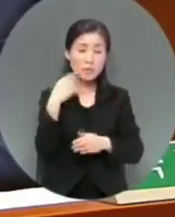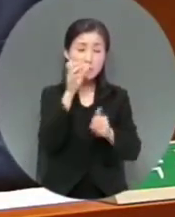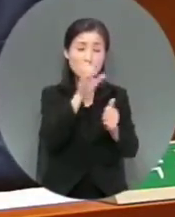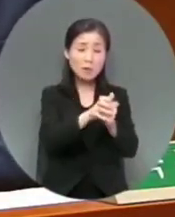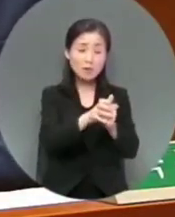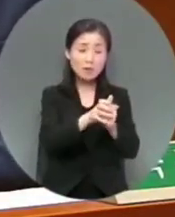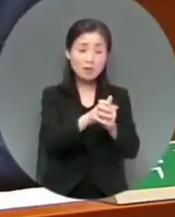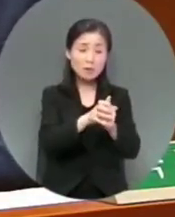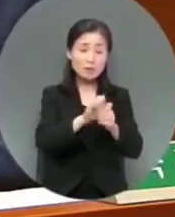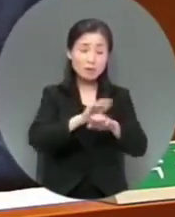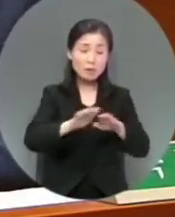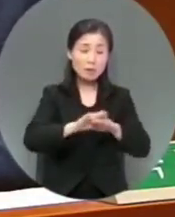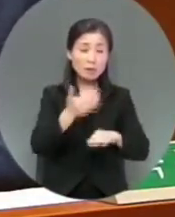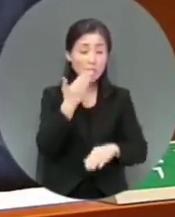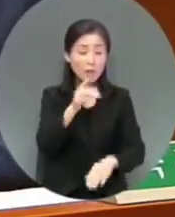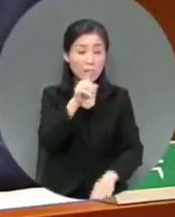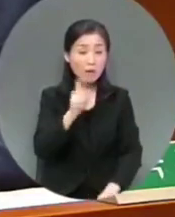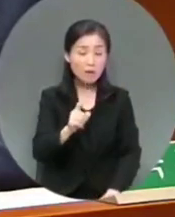주된 임무는